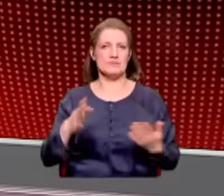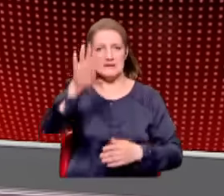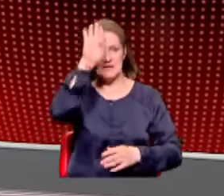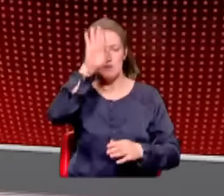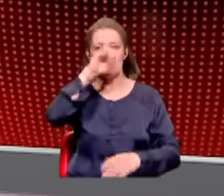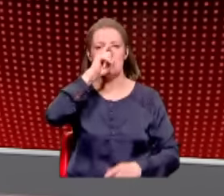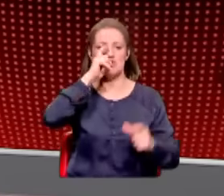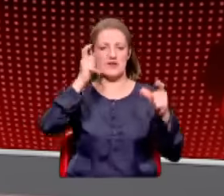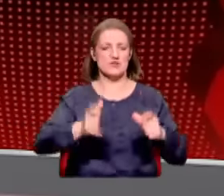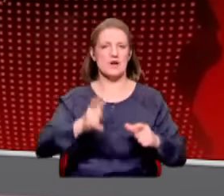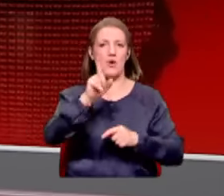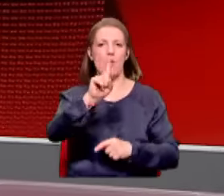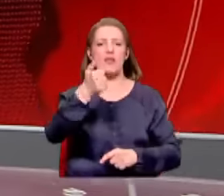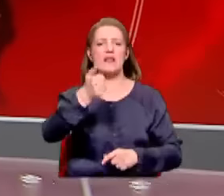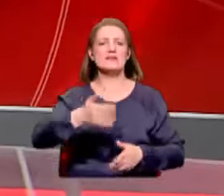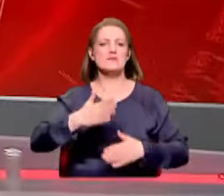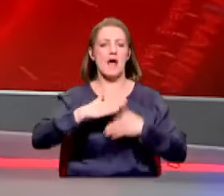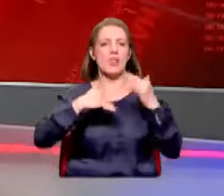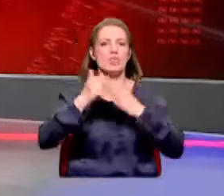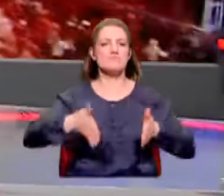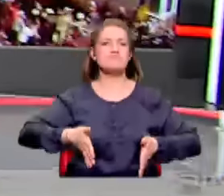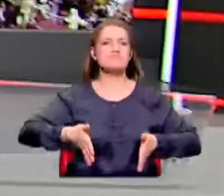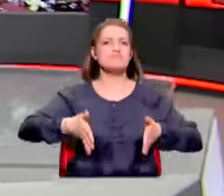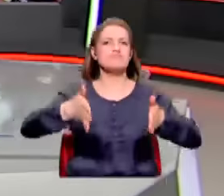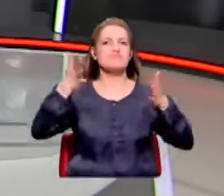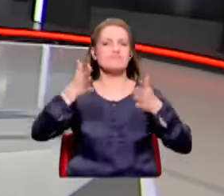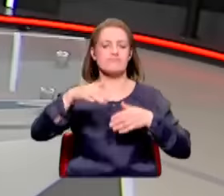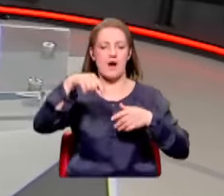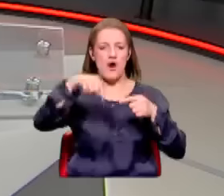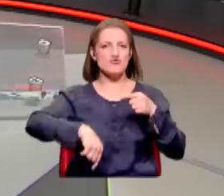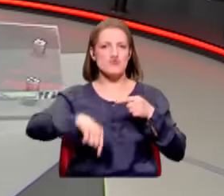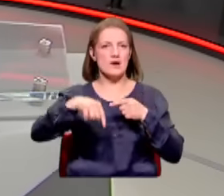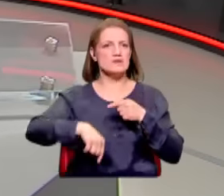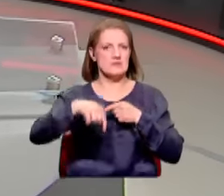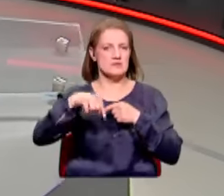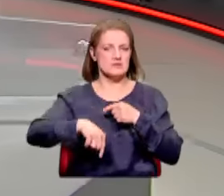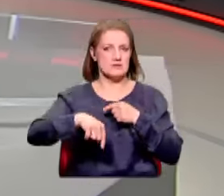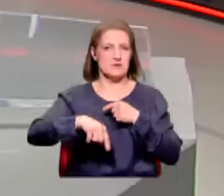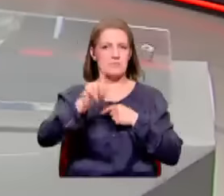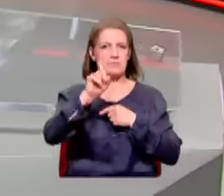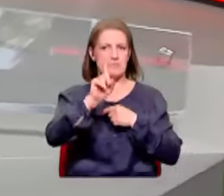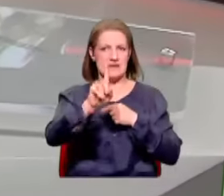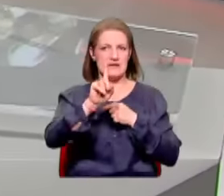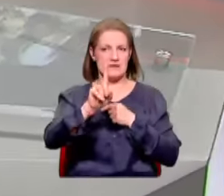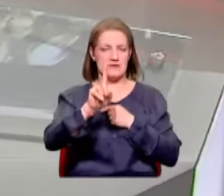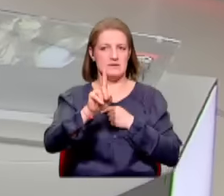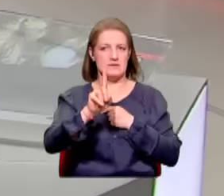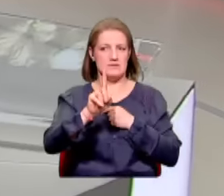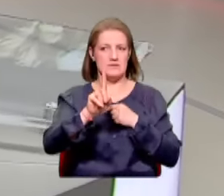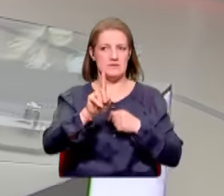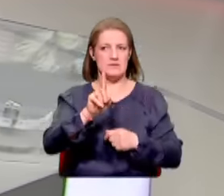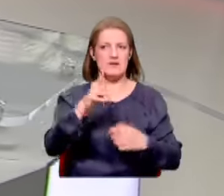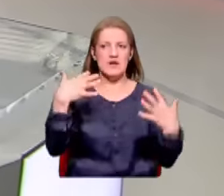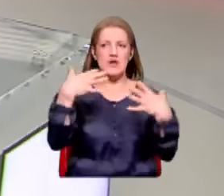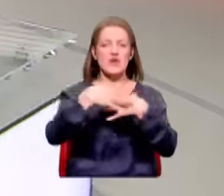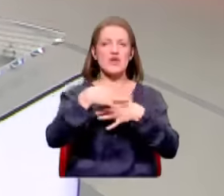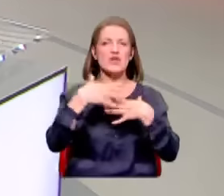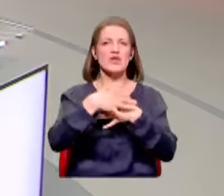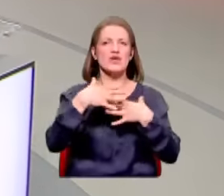İstanbul Beşiktaş'ta 16 katlı bir bina. Bodrum katlarında bir gece